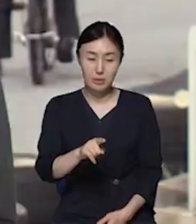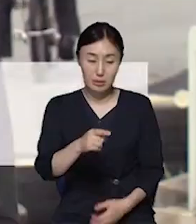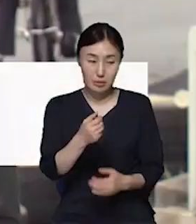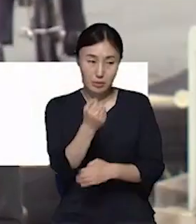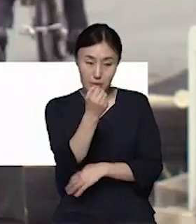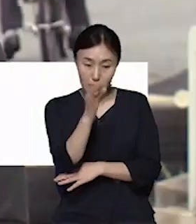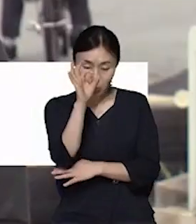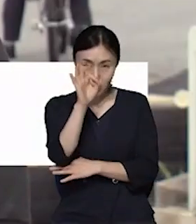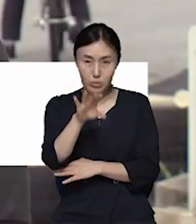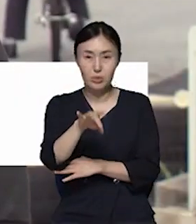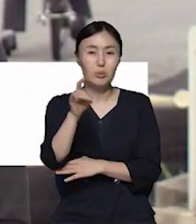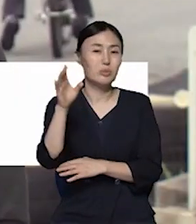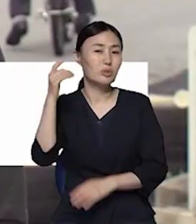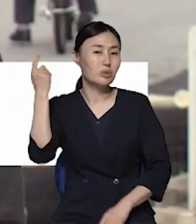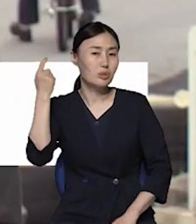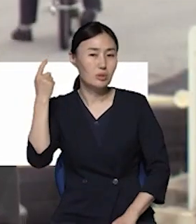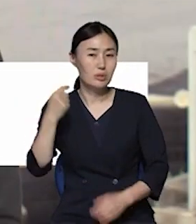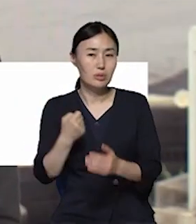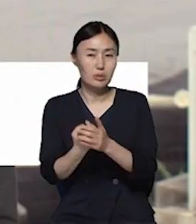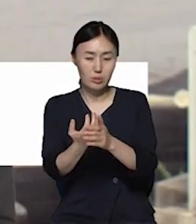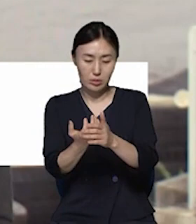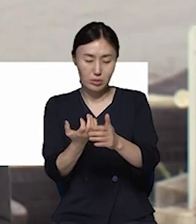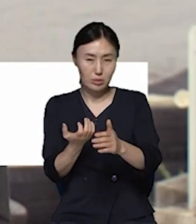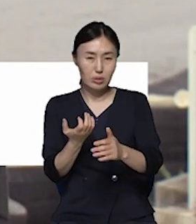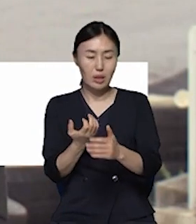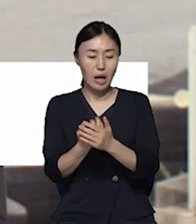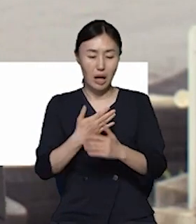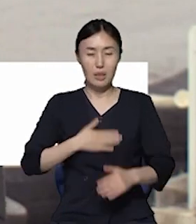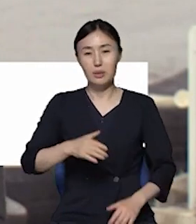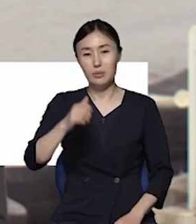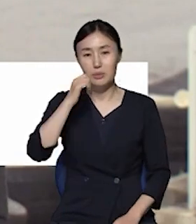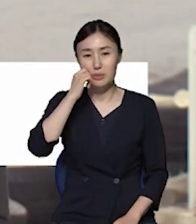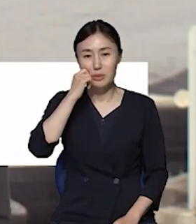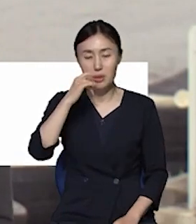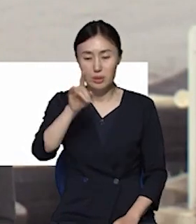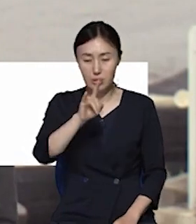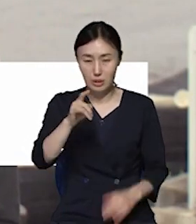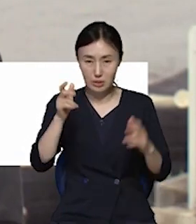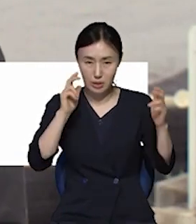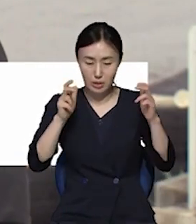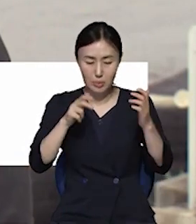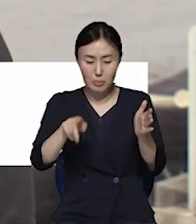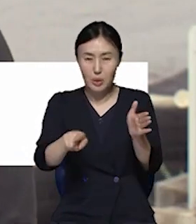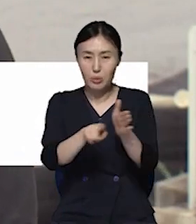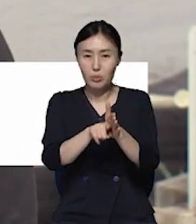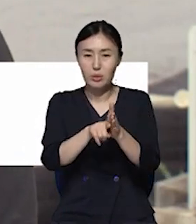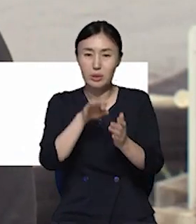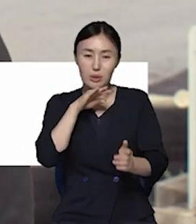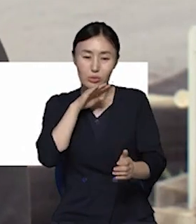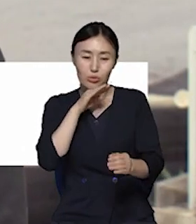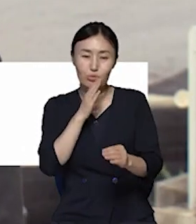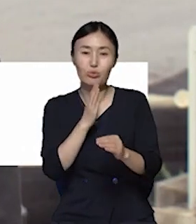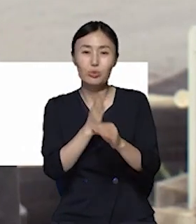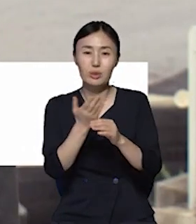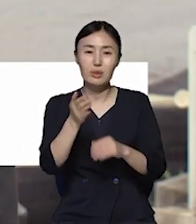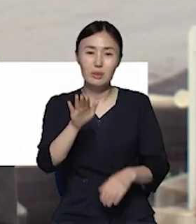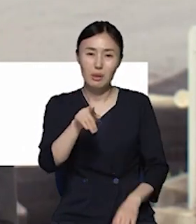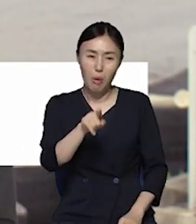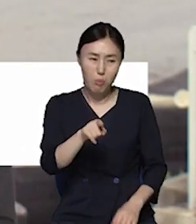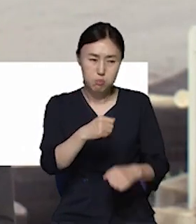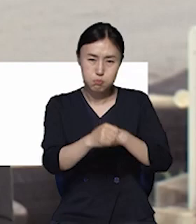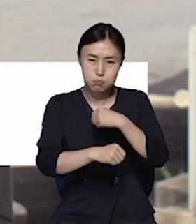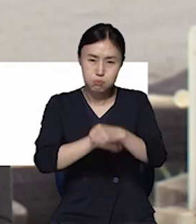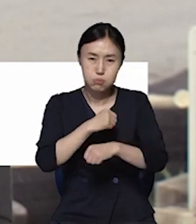알았고요. 그전에 전혀 인지 못했습니다. 그나마 현산을 믿고 지금 기다리고 있는 상황인데 이렇게 돼버리니까